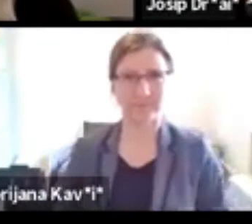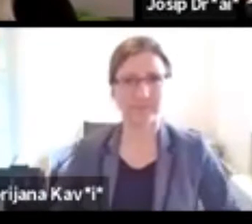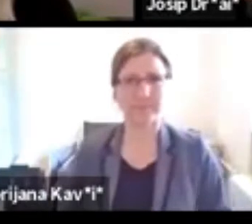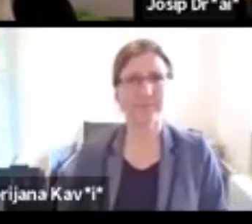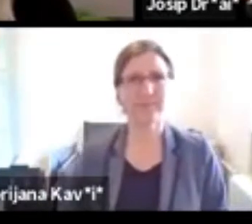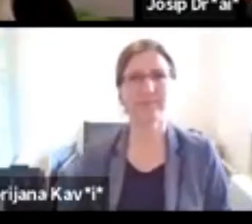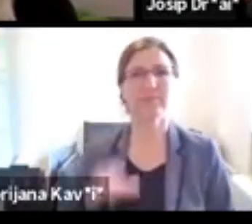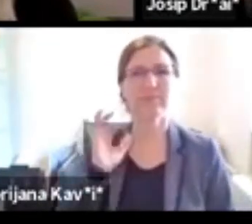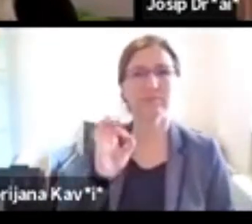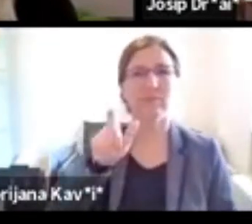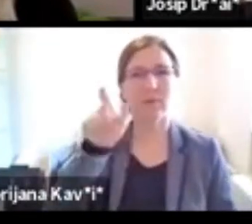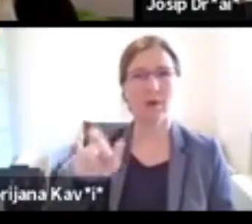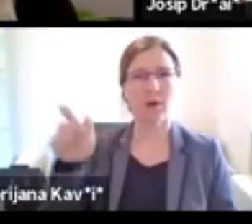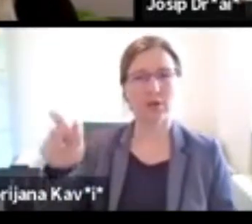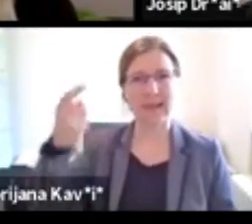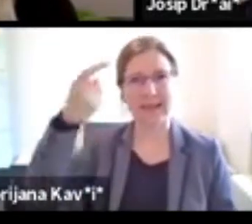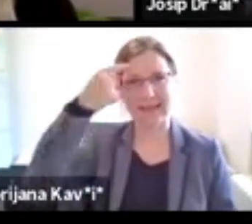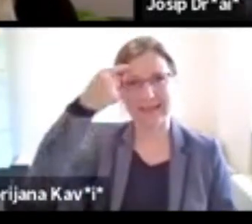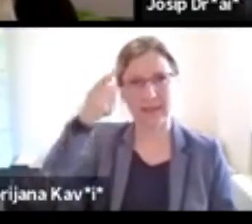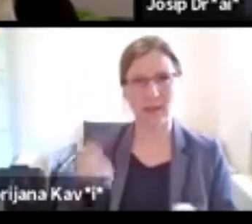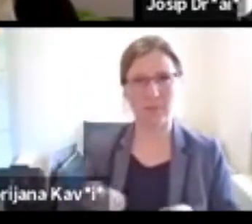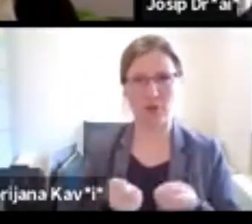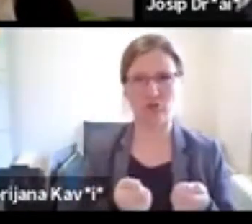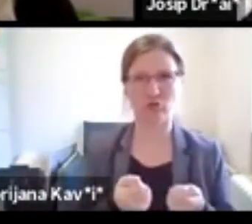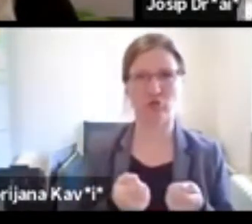Osobe s intelektualnim teškoćama čine